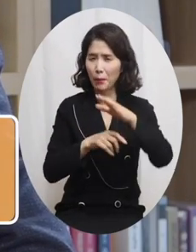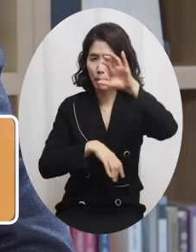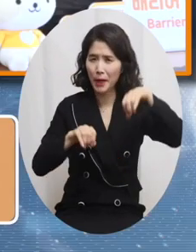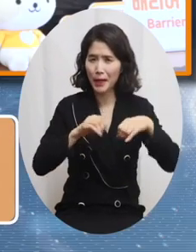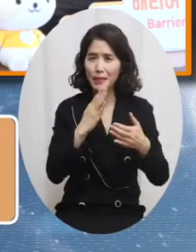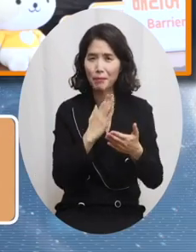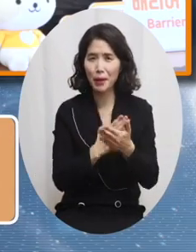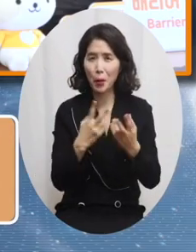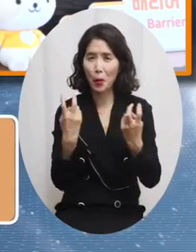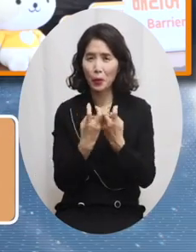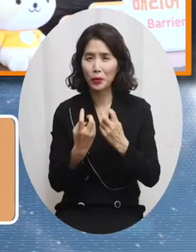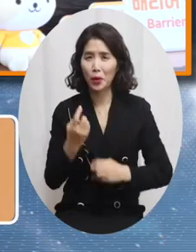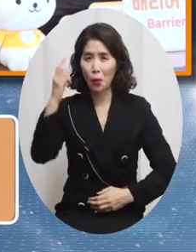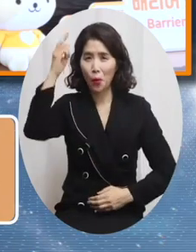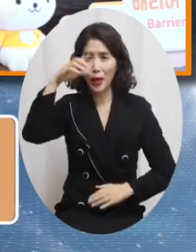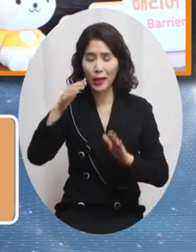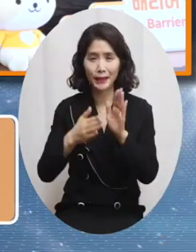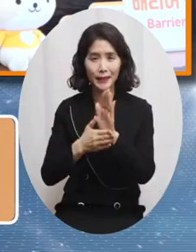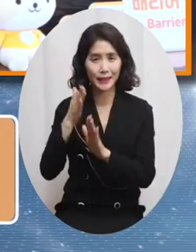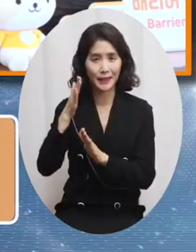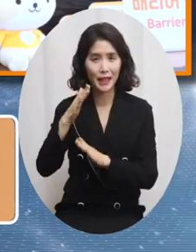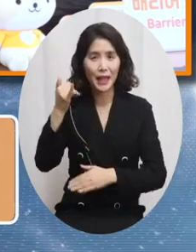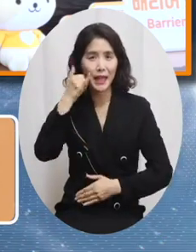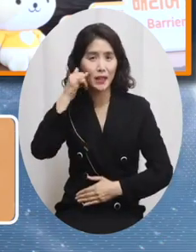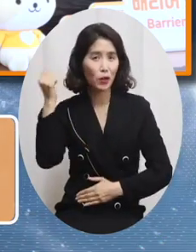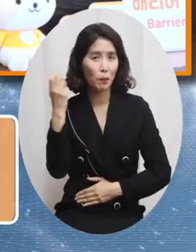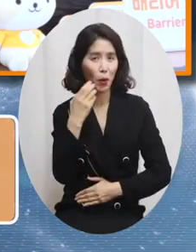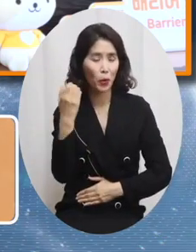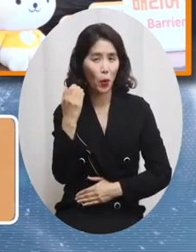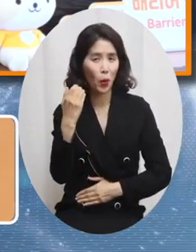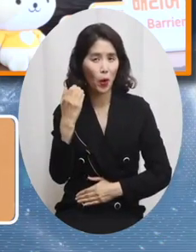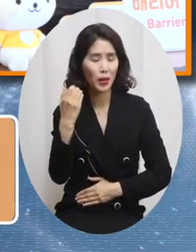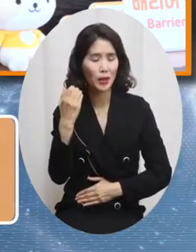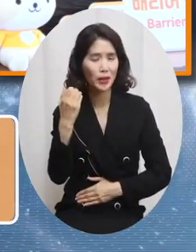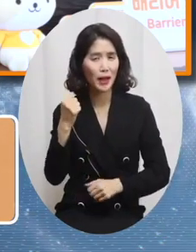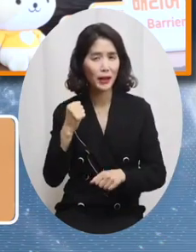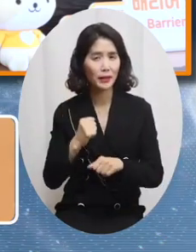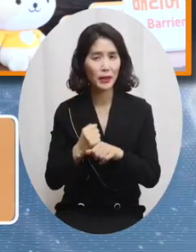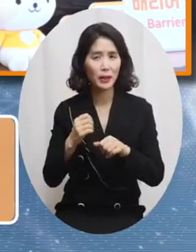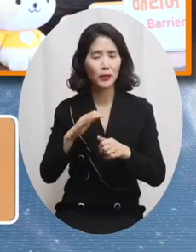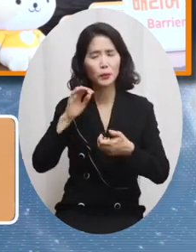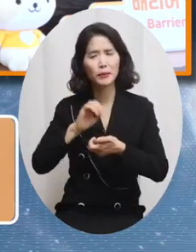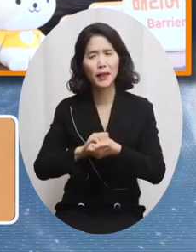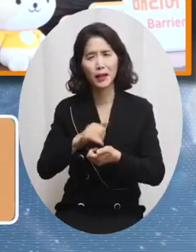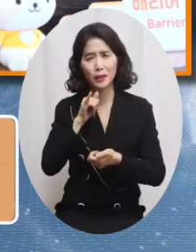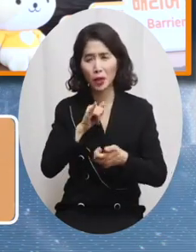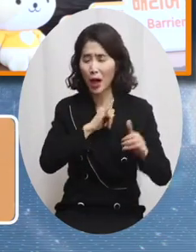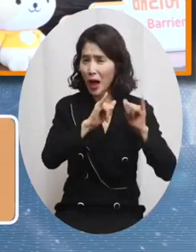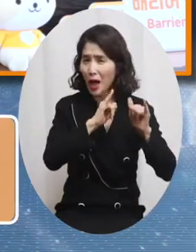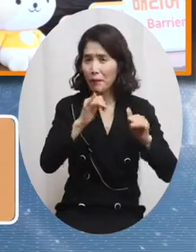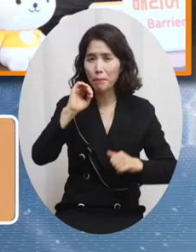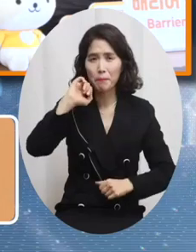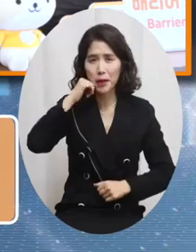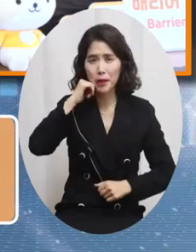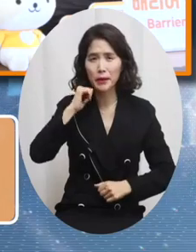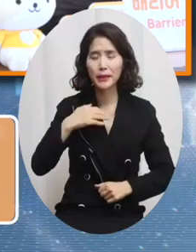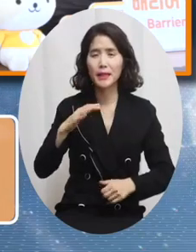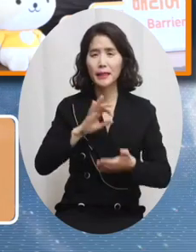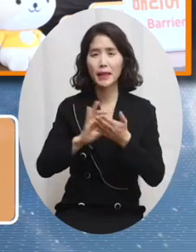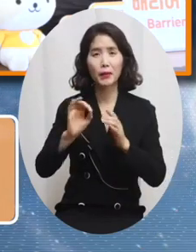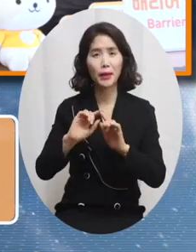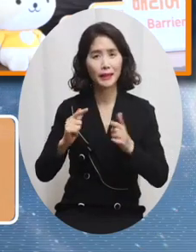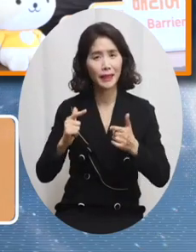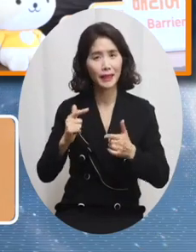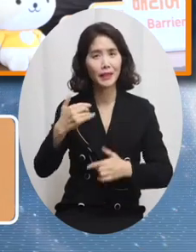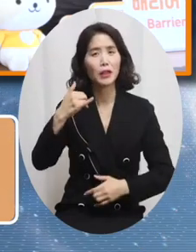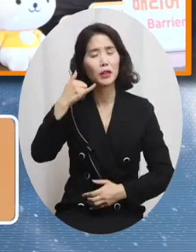이제 우리 고양시의 시청 행정번호를 부여하다가 이게 이제 한계가 있는 거잖아요. 예. 그래서 이제 안 쓰고 있는